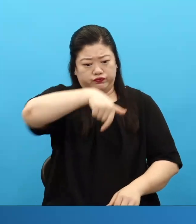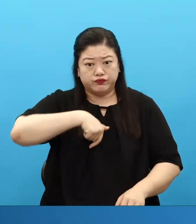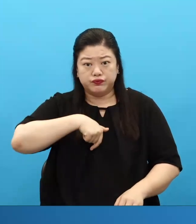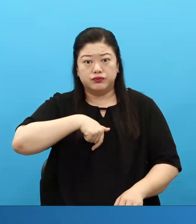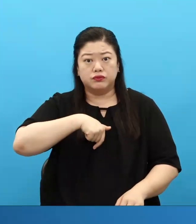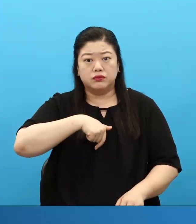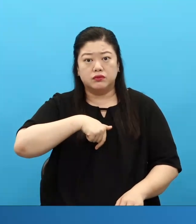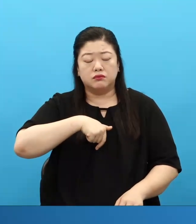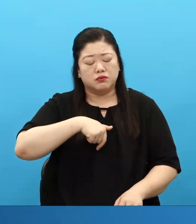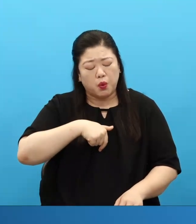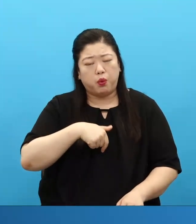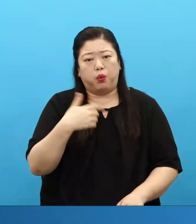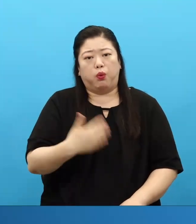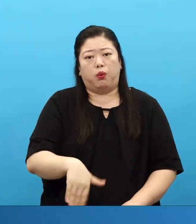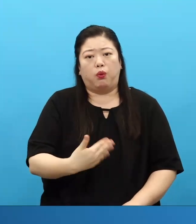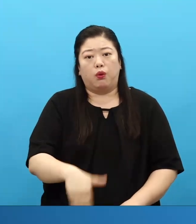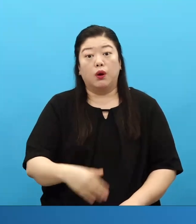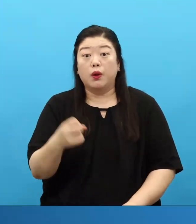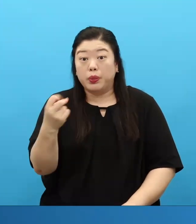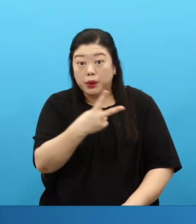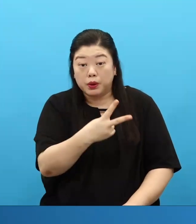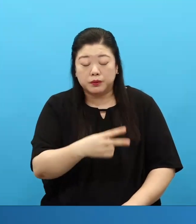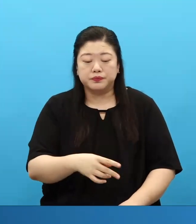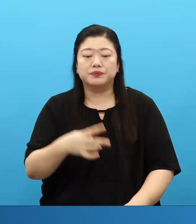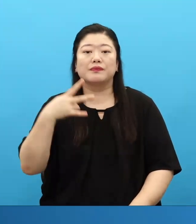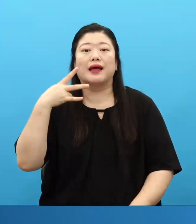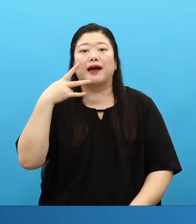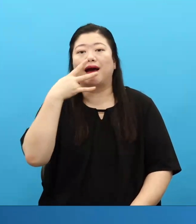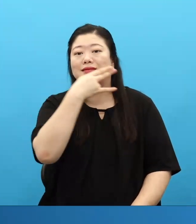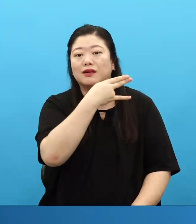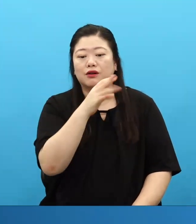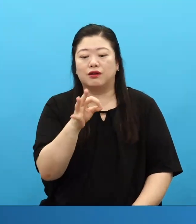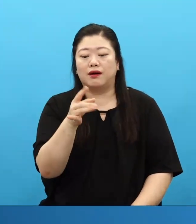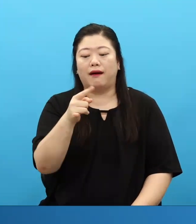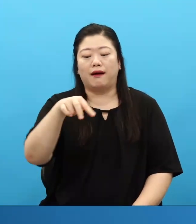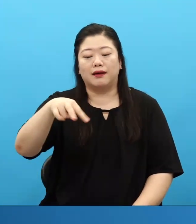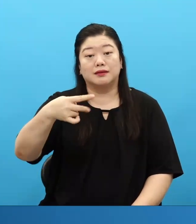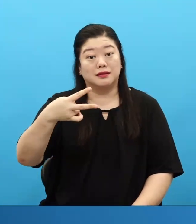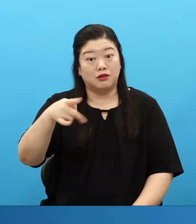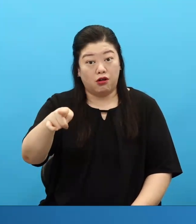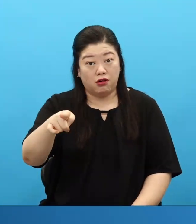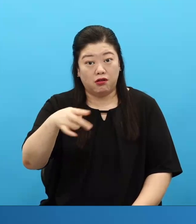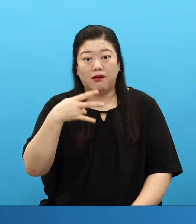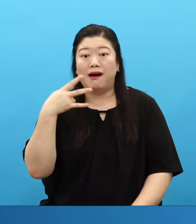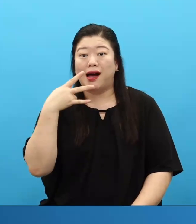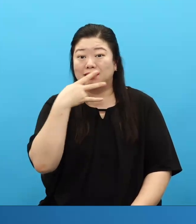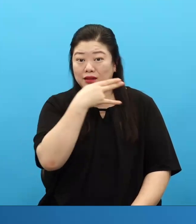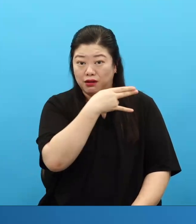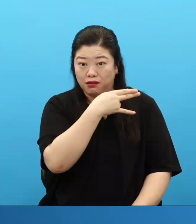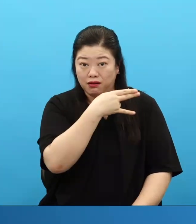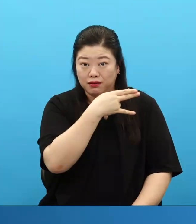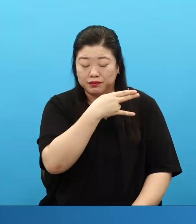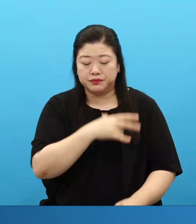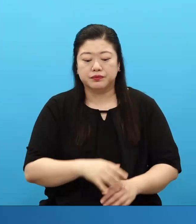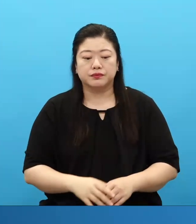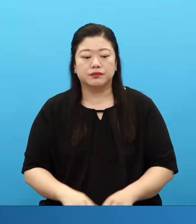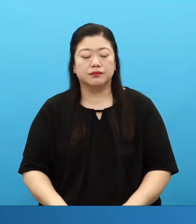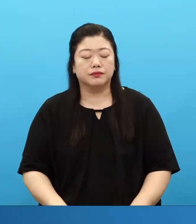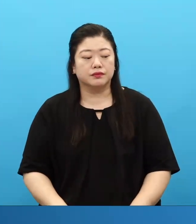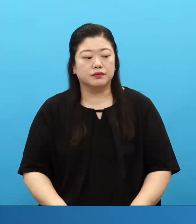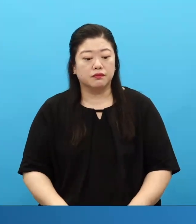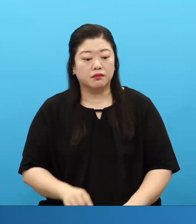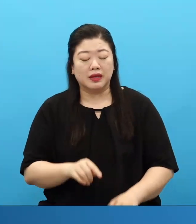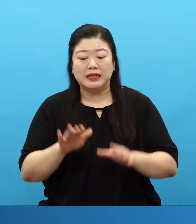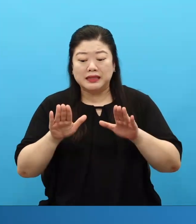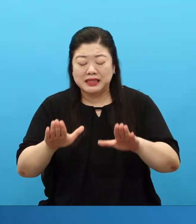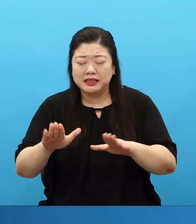That was said to Esther. 에스야 지금 이때를 위해 네가 있는 거야. Esther, it's for a time such as this that you exist. 죽으면 죽겠습니다. And if I